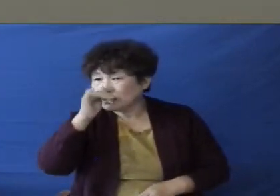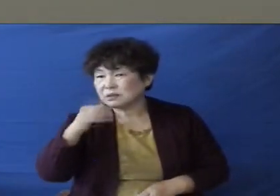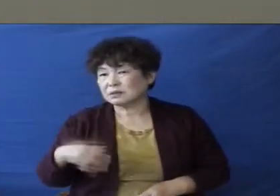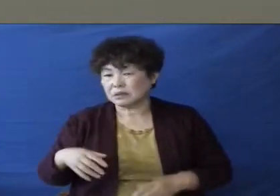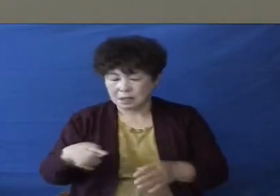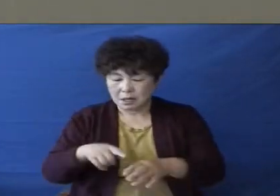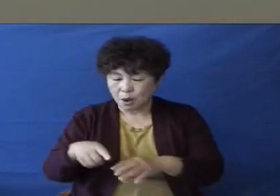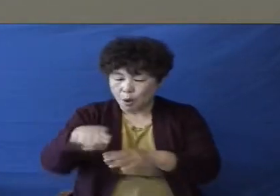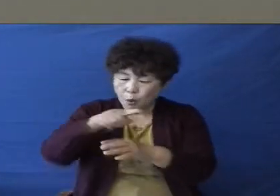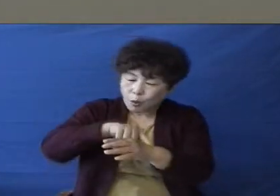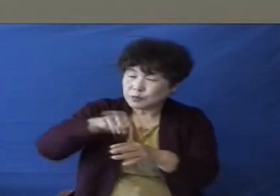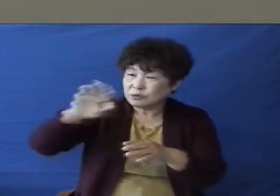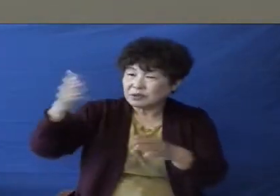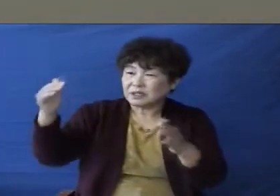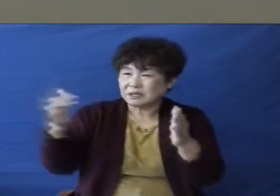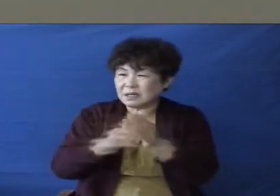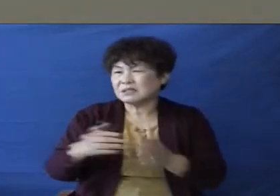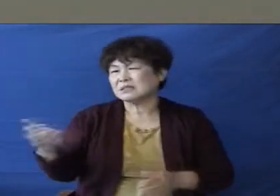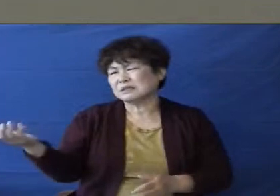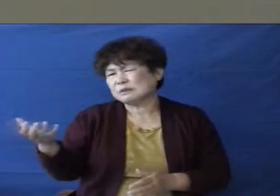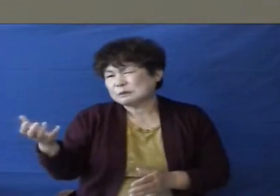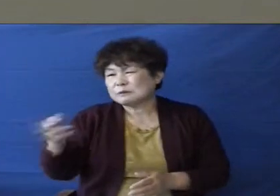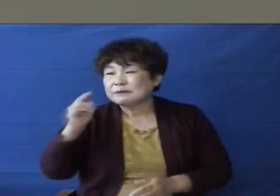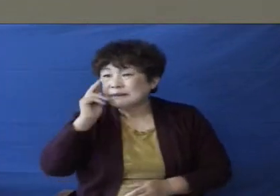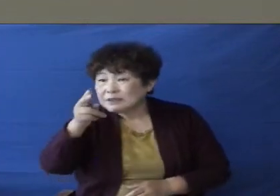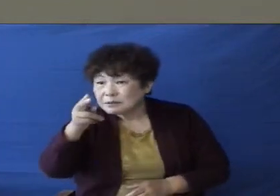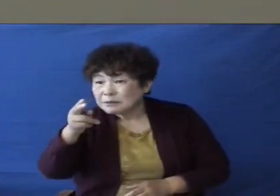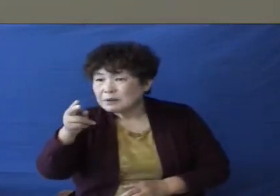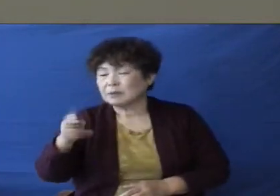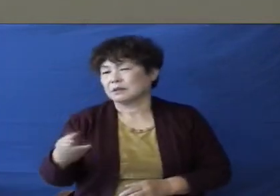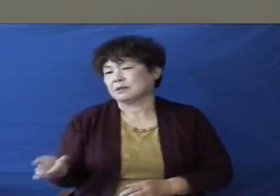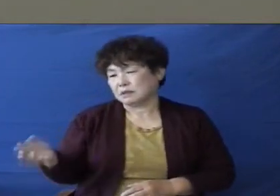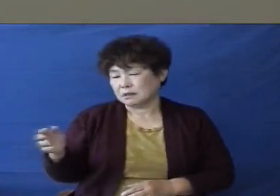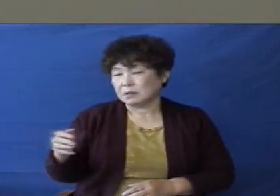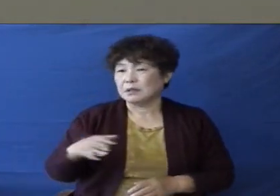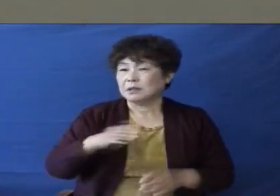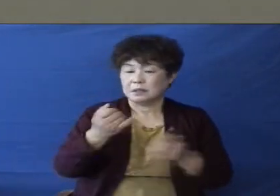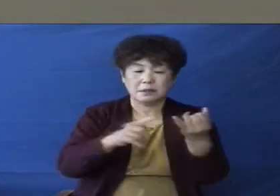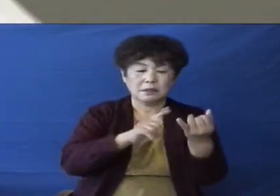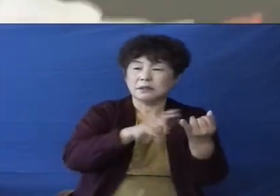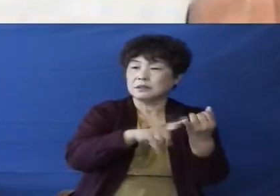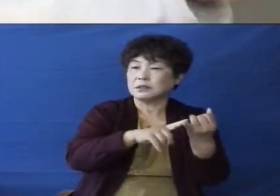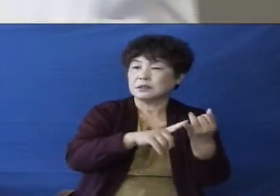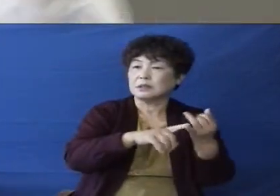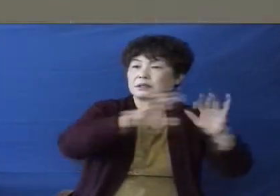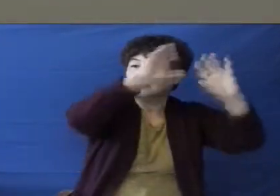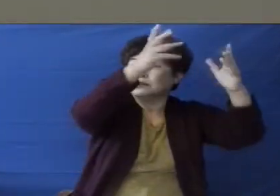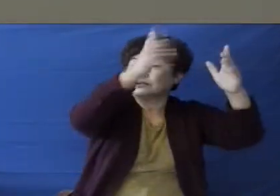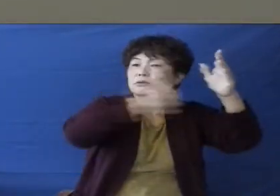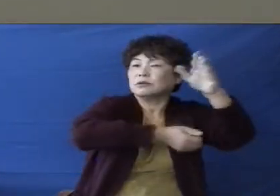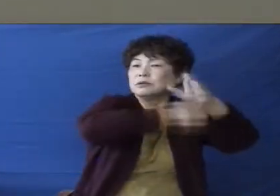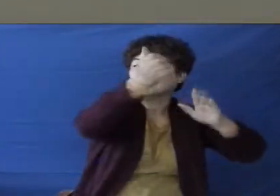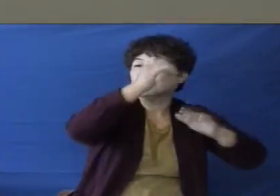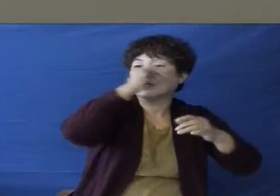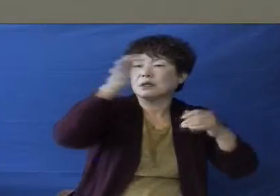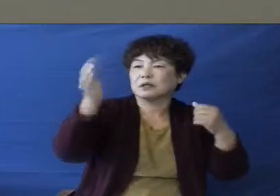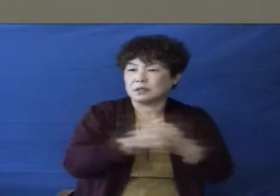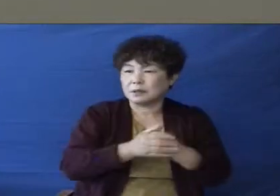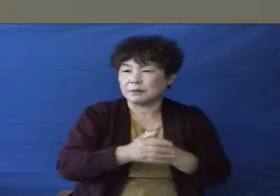앞에 예배하기 위해서 그 자리에 나와 있는 거구나 이런 사람들이 나를 싫어하는 데도 불구하고